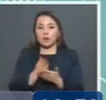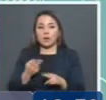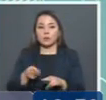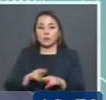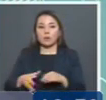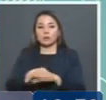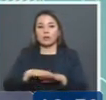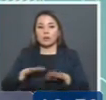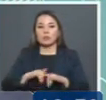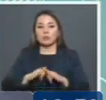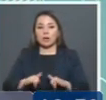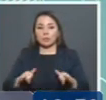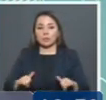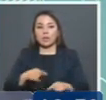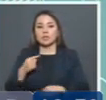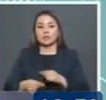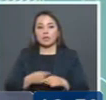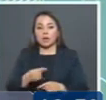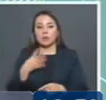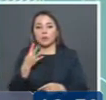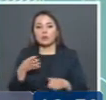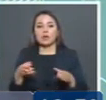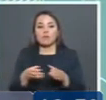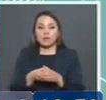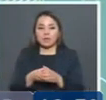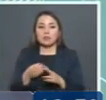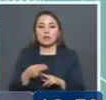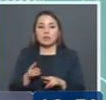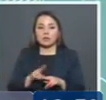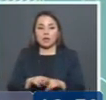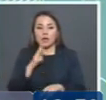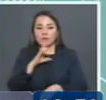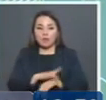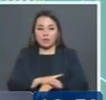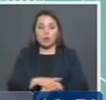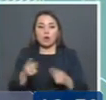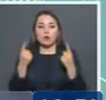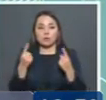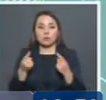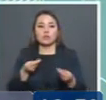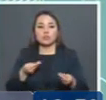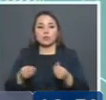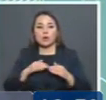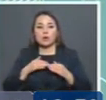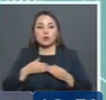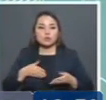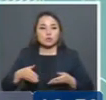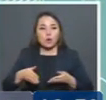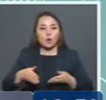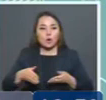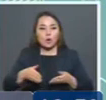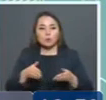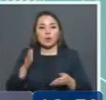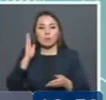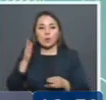Өркениет дамуының келесі төртінші факторы Ұлы Жібек жолының болуы. Ұлы Жібек